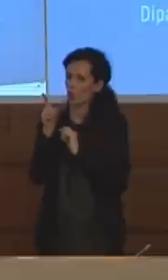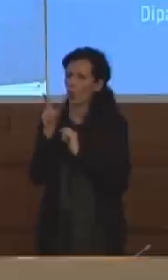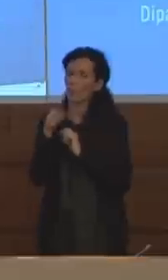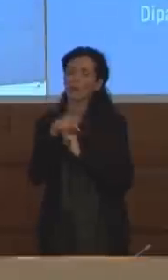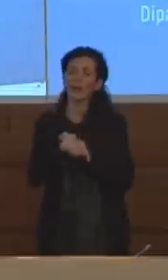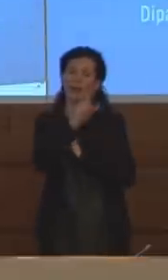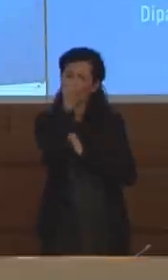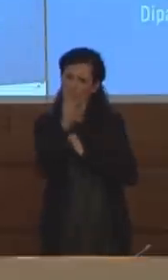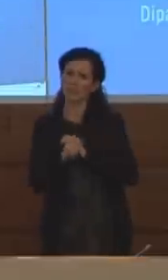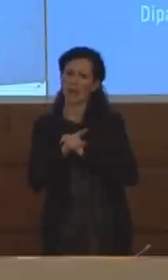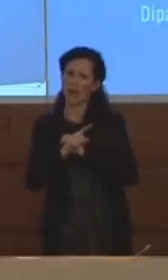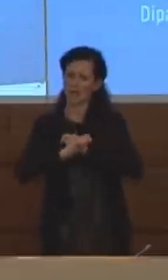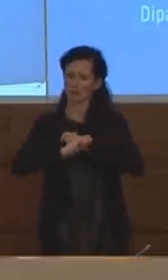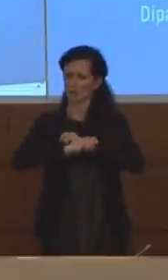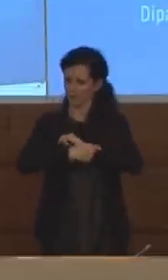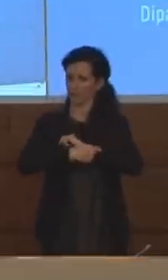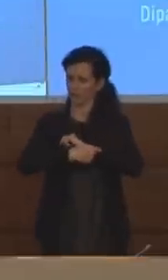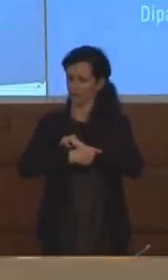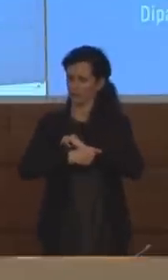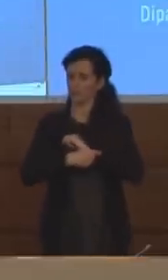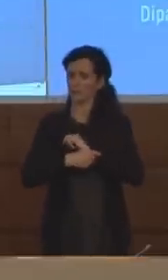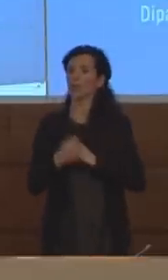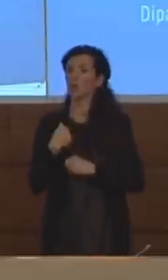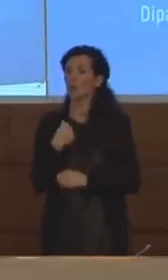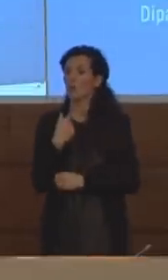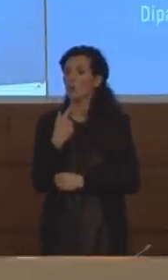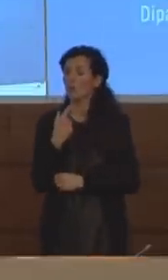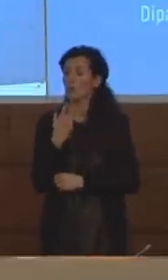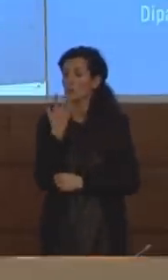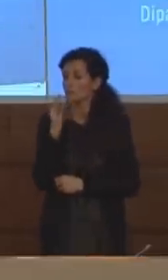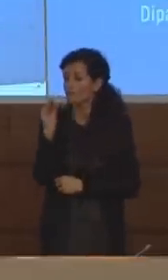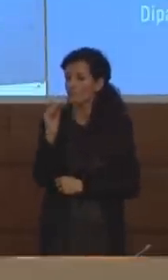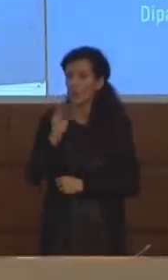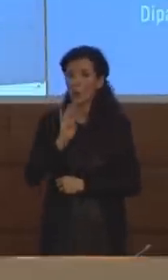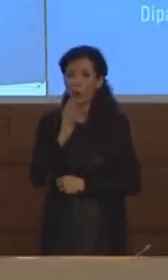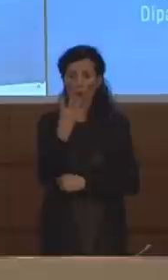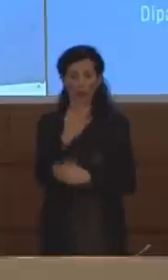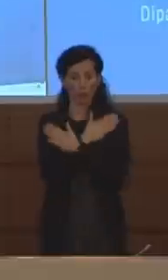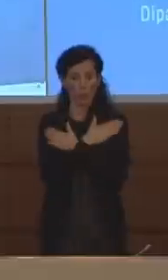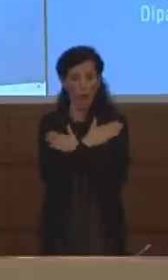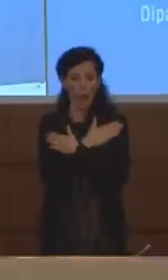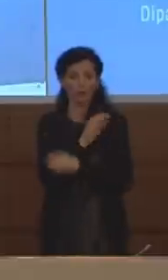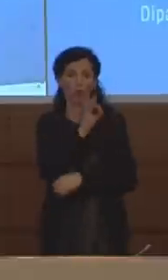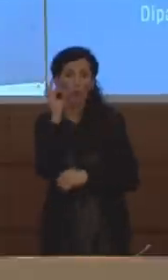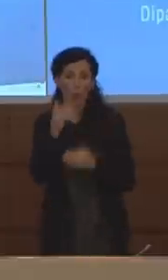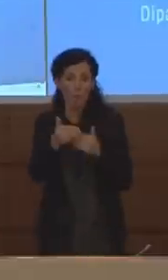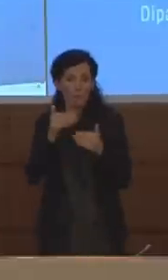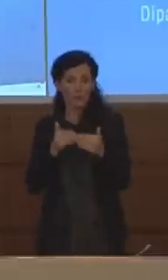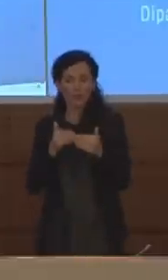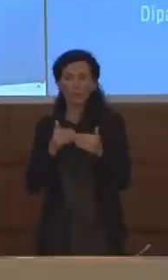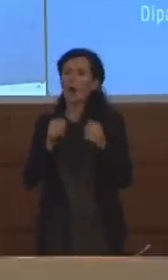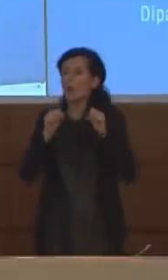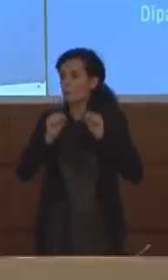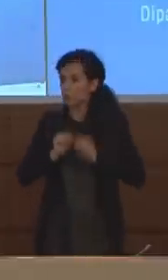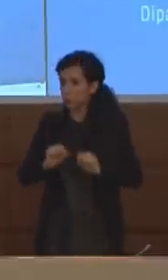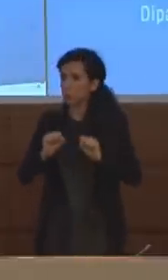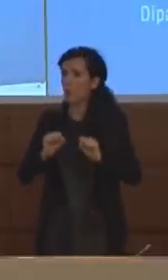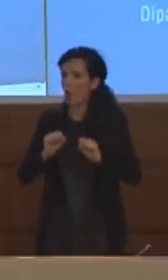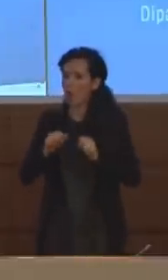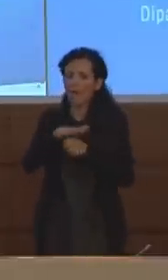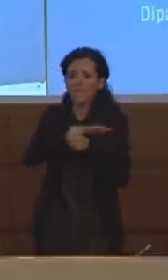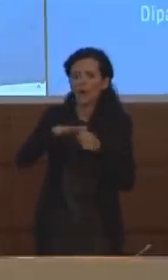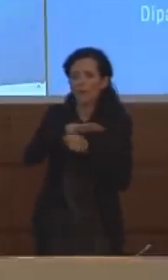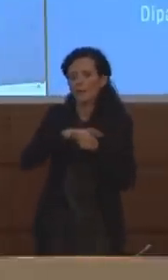stringenti possibile volevo capire se dal 4 maggio se non prima sarà possibile ipotizzare le uscite diciamo